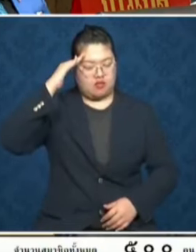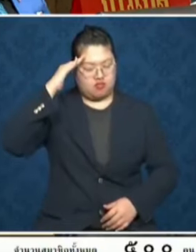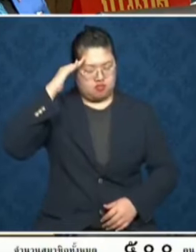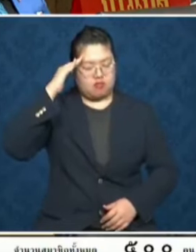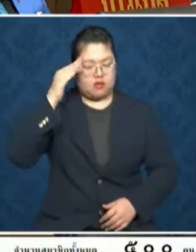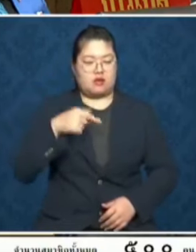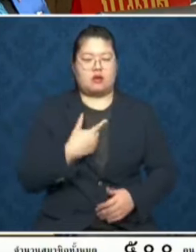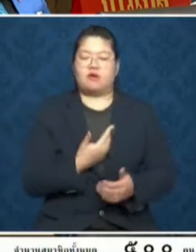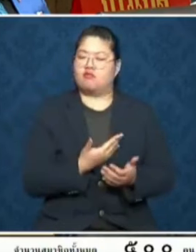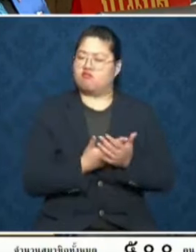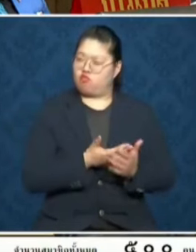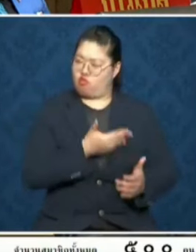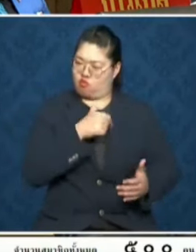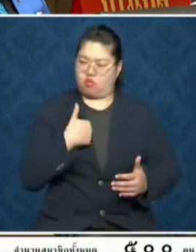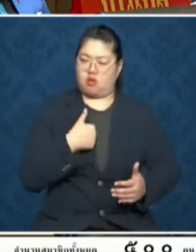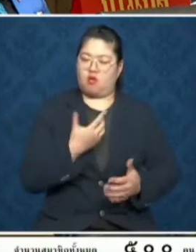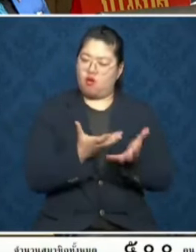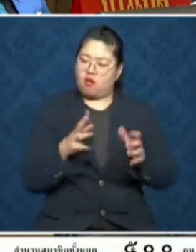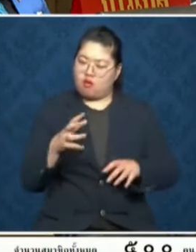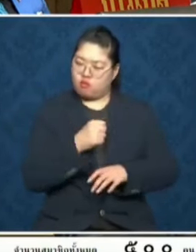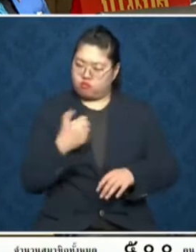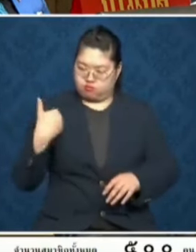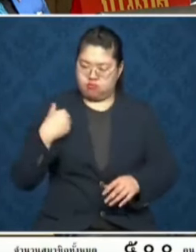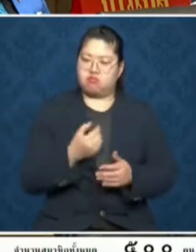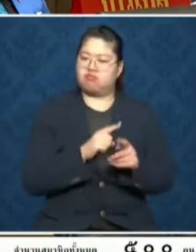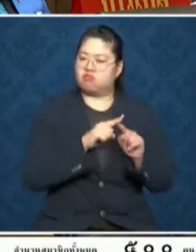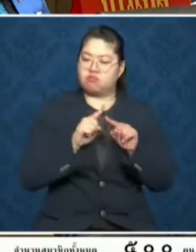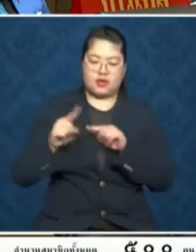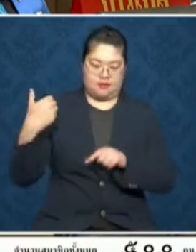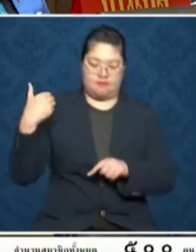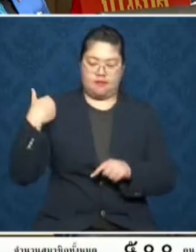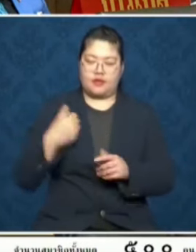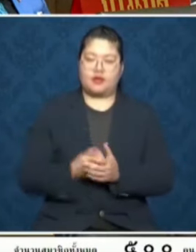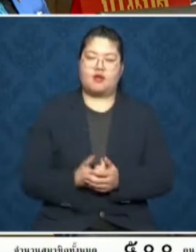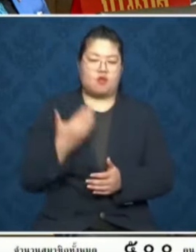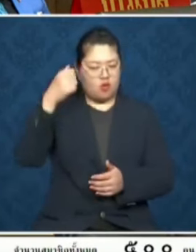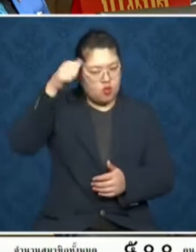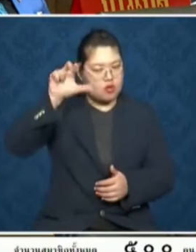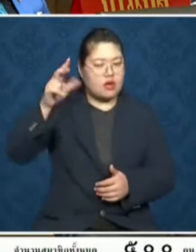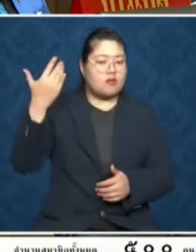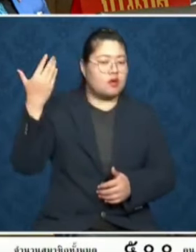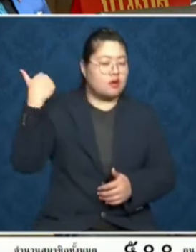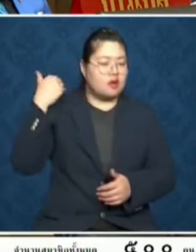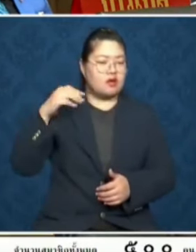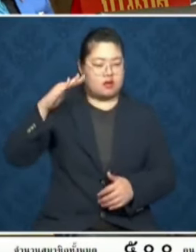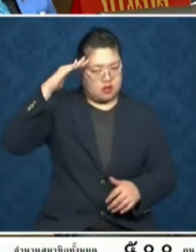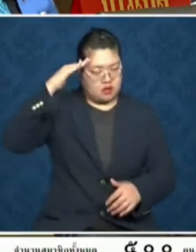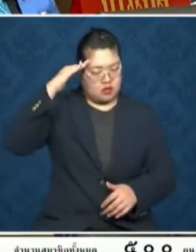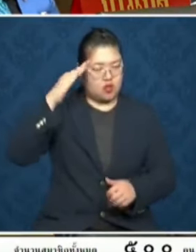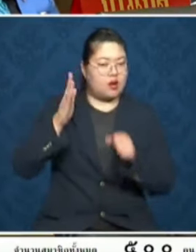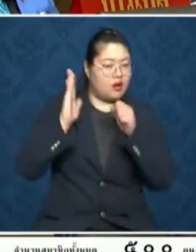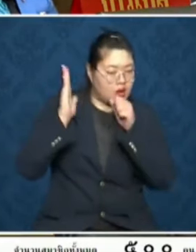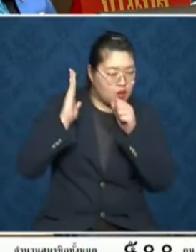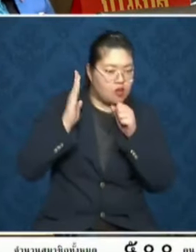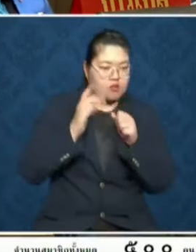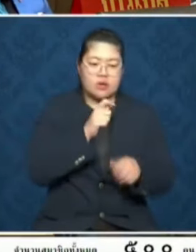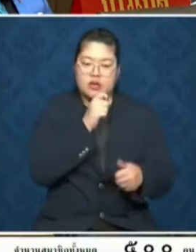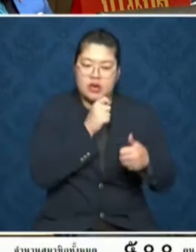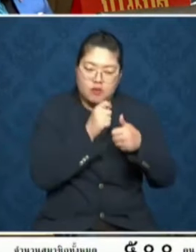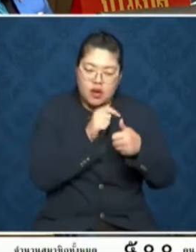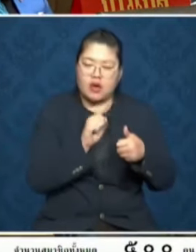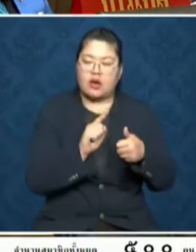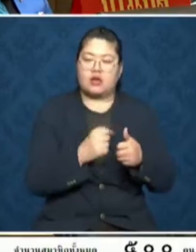ไรมากกว่าที่คิดจริงๆค่ะท่านประธานคะเมื่อ3วันก่อนนี้ค่ะโฆษกกระทรวงกลาโหมค่ะเพิ่งให้สัมภาษณ์ว่าน